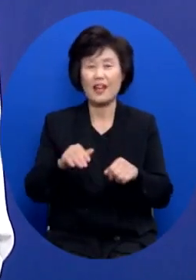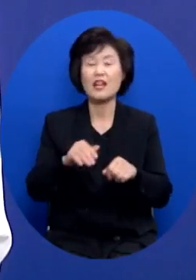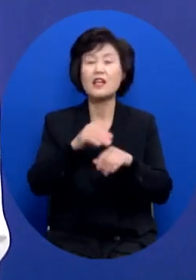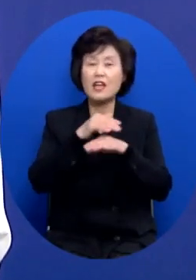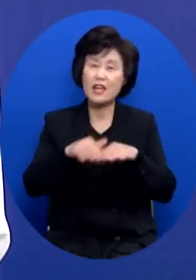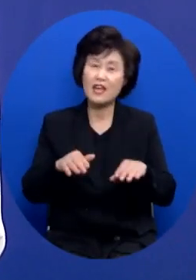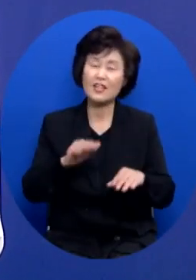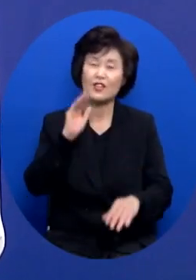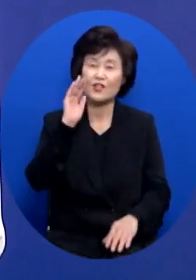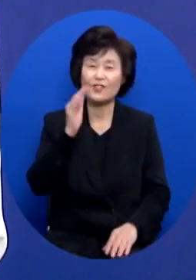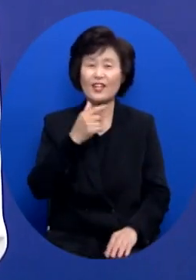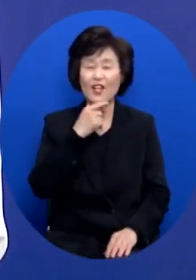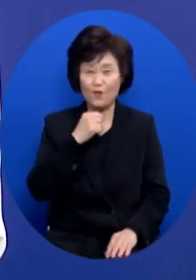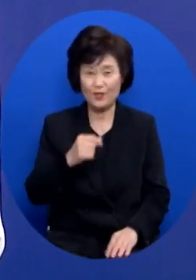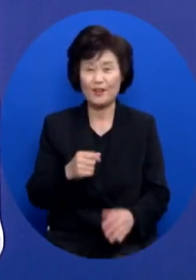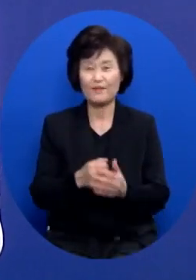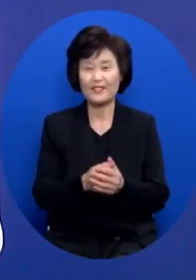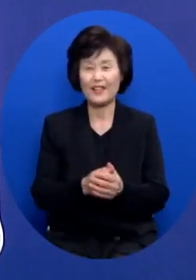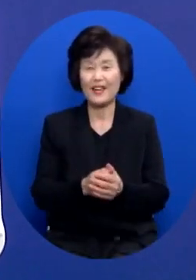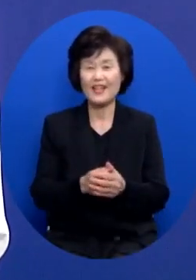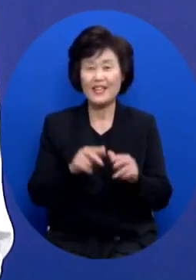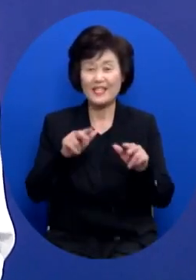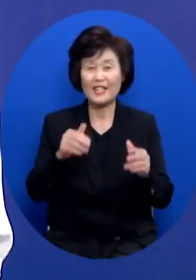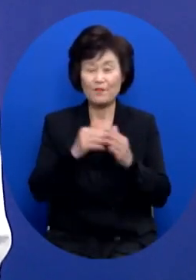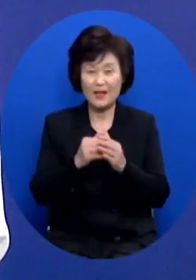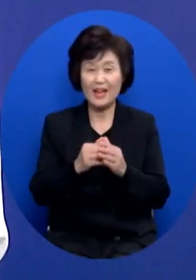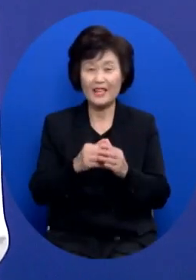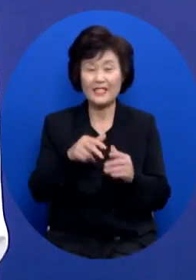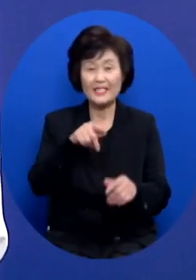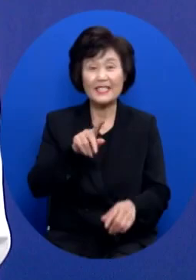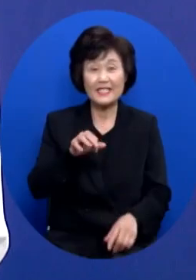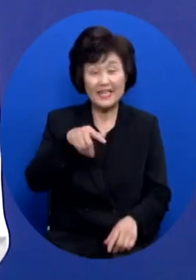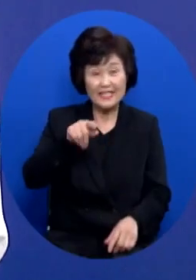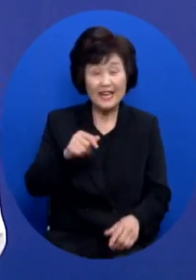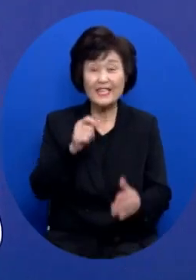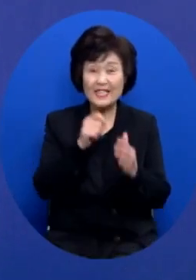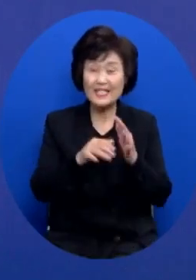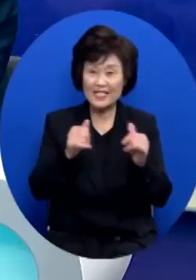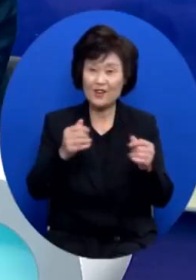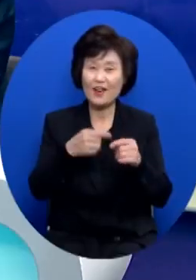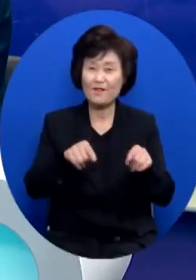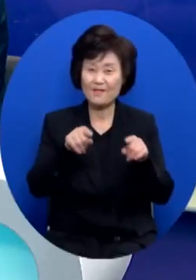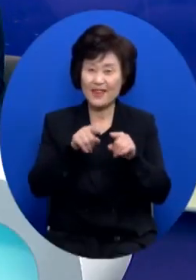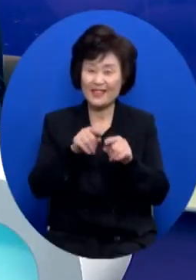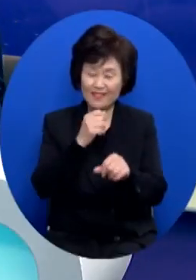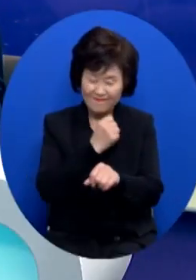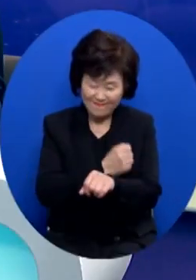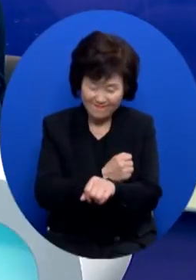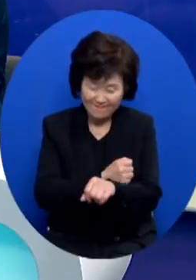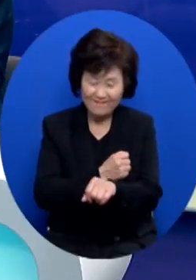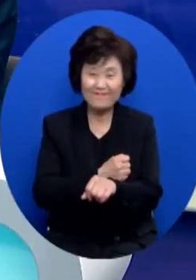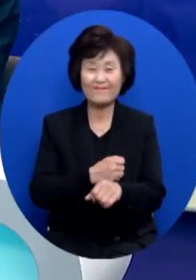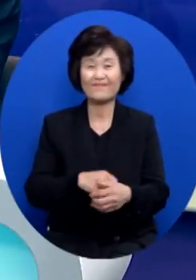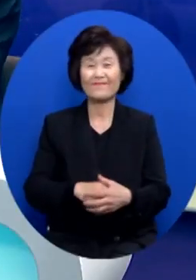바라봅니다 오늘 여기까지 듣겠습니다 지금까지 국민일보 장창일 기자와 함께했습니다 수고하셨습니다